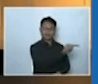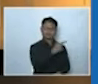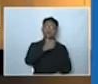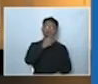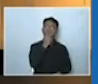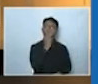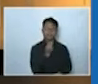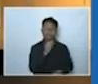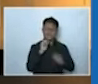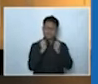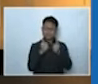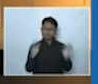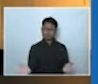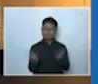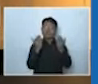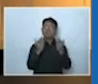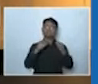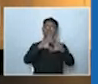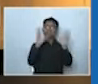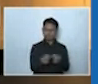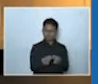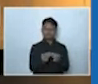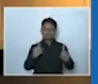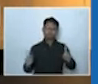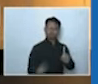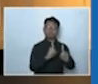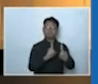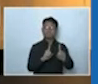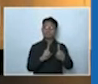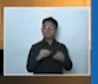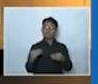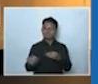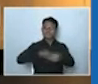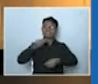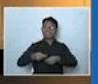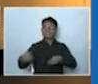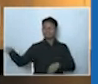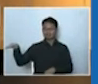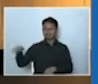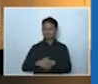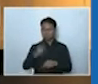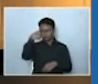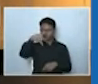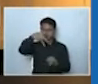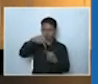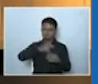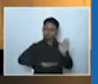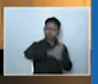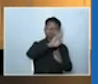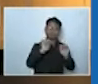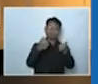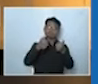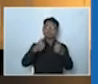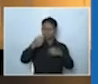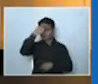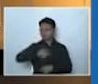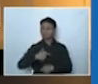pemuda dan juga kita akan buktikan nanti bagaimana kita kolaborasi bersama untuk sulaesi Selatan yang lebih maju dan berkarakter salam